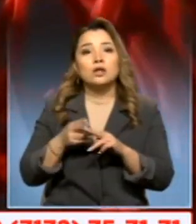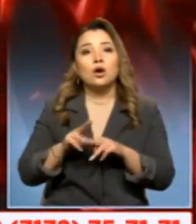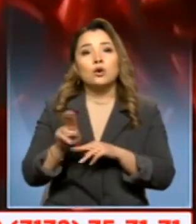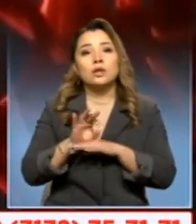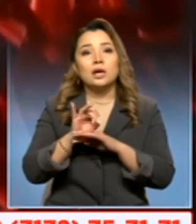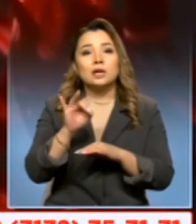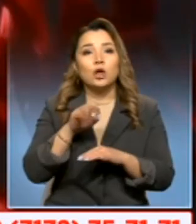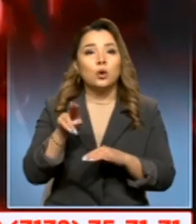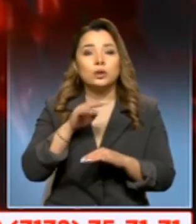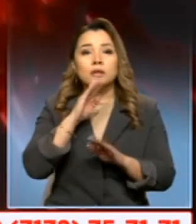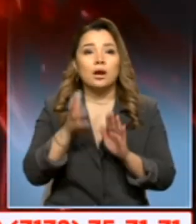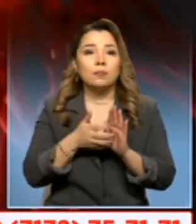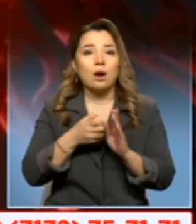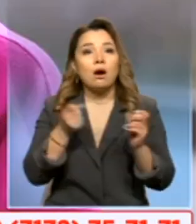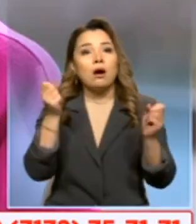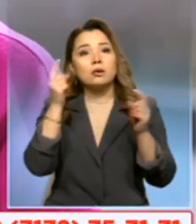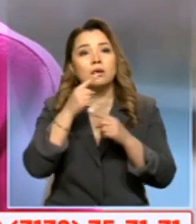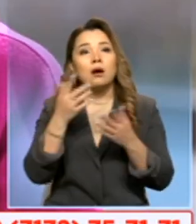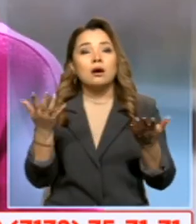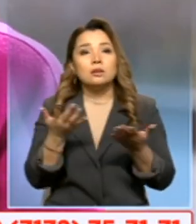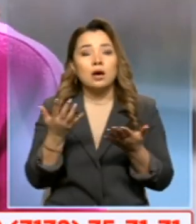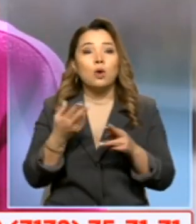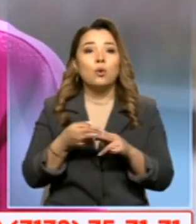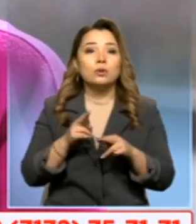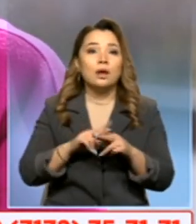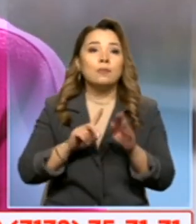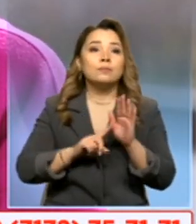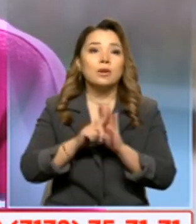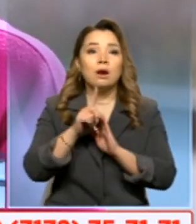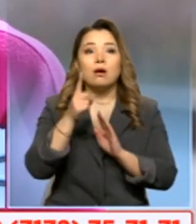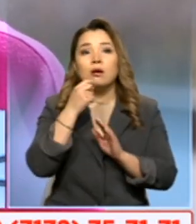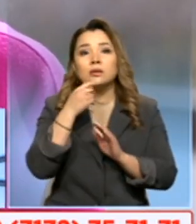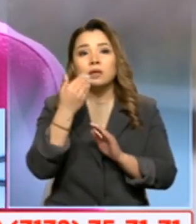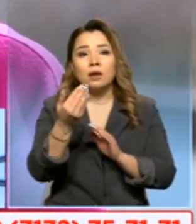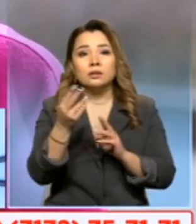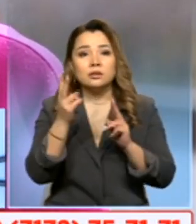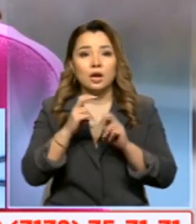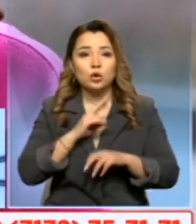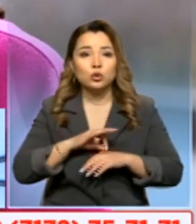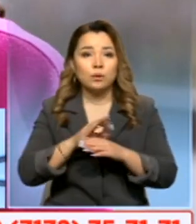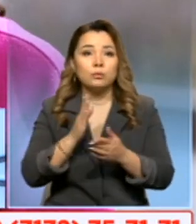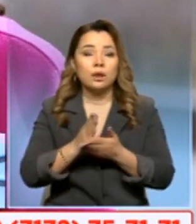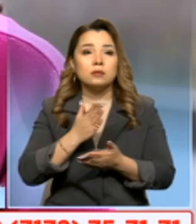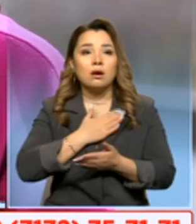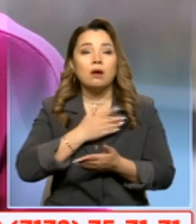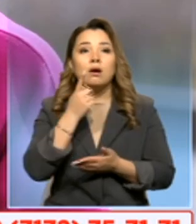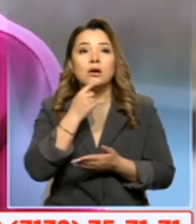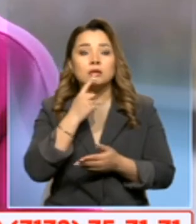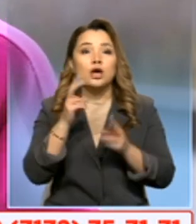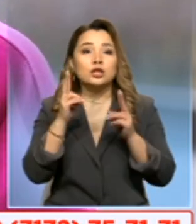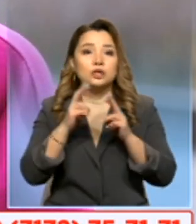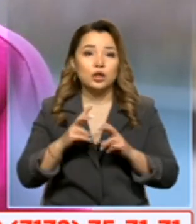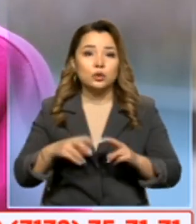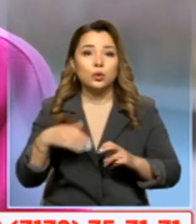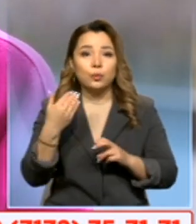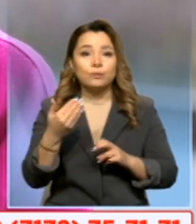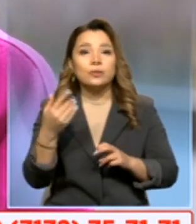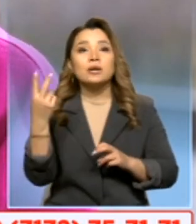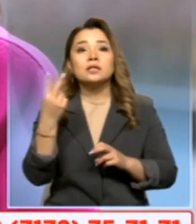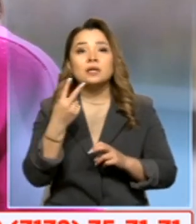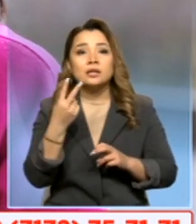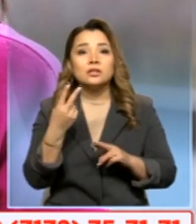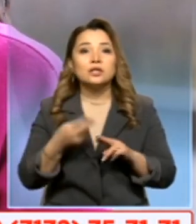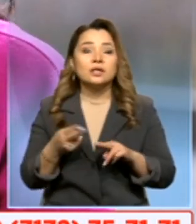йод тапшылығын қалай анықтаймыз? Ең бірінші ол қаннан тексереміз. Қан бізде қан зерттеуі,